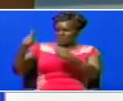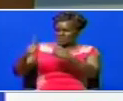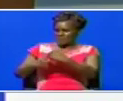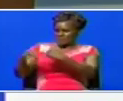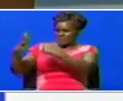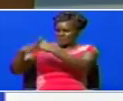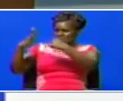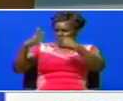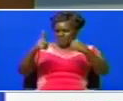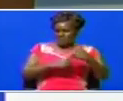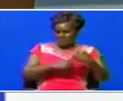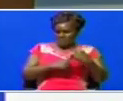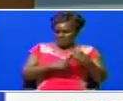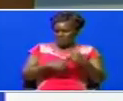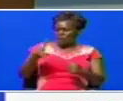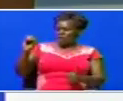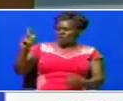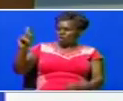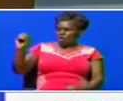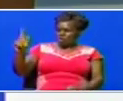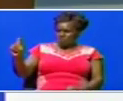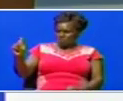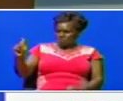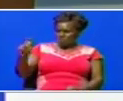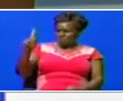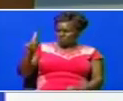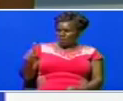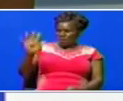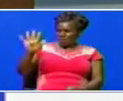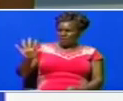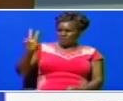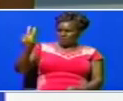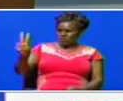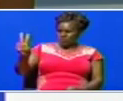355,696. John Ekuru Okot, 152,